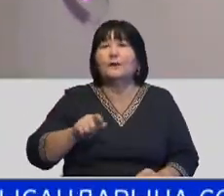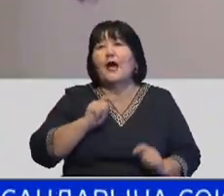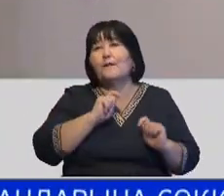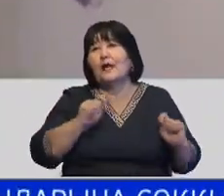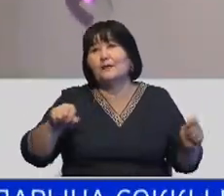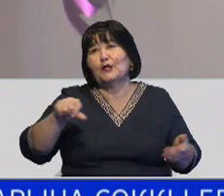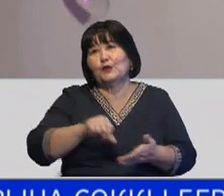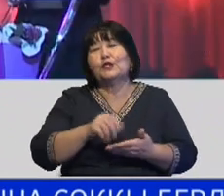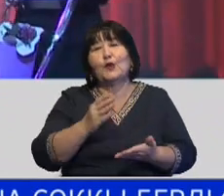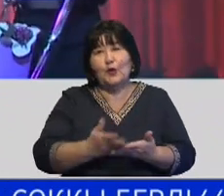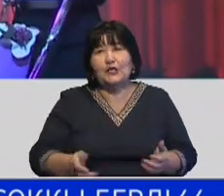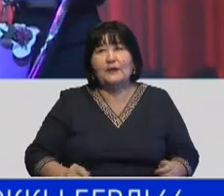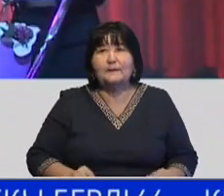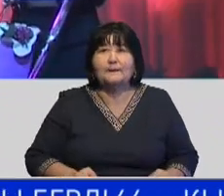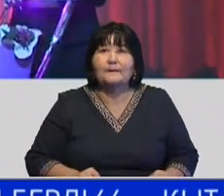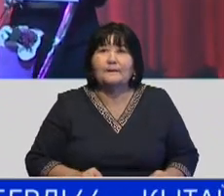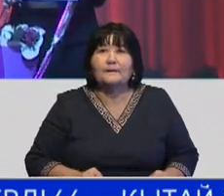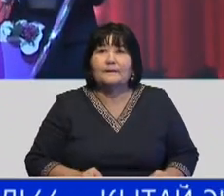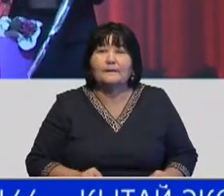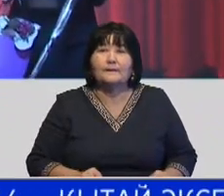марапат төрінен көрінді.